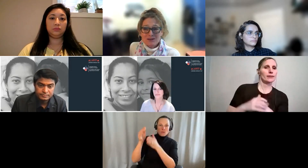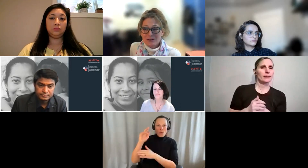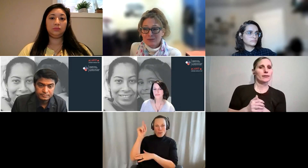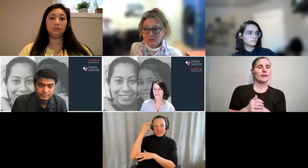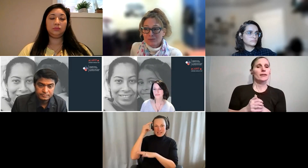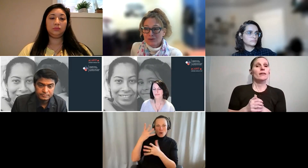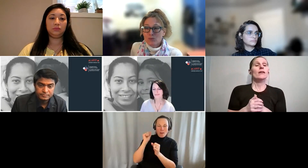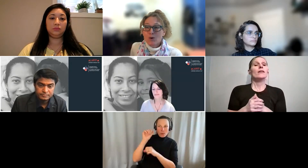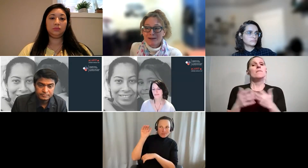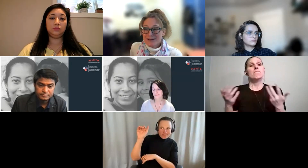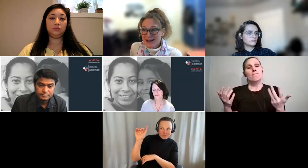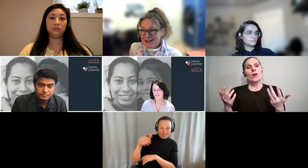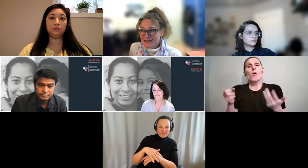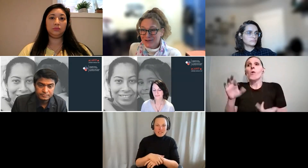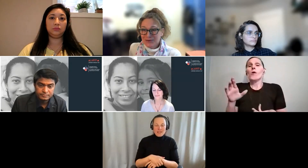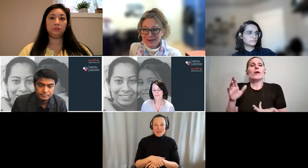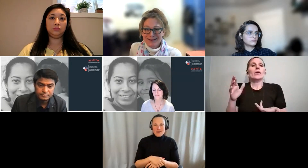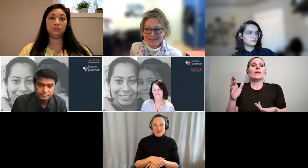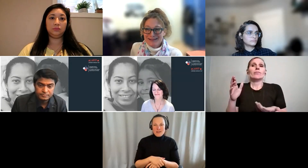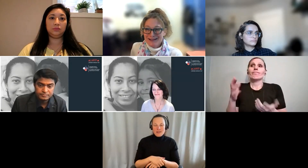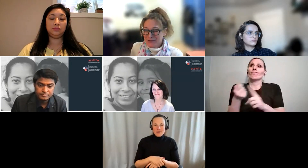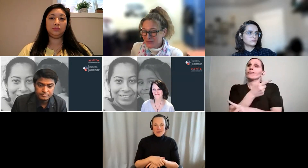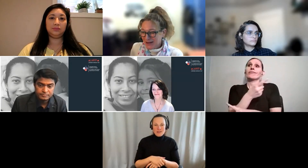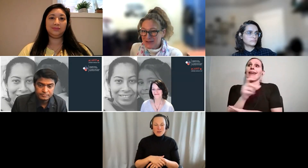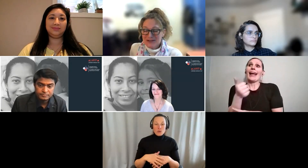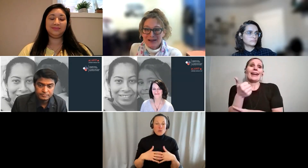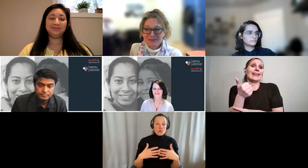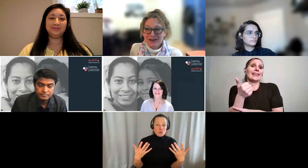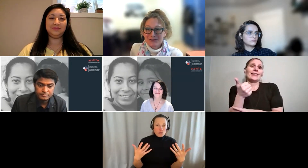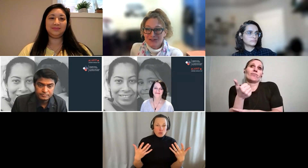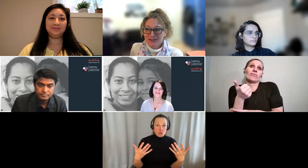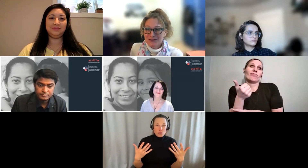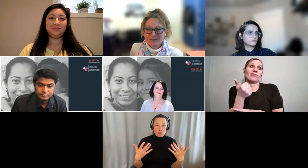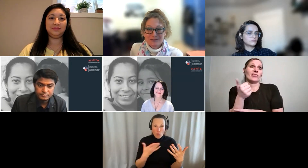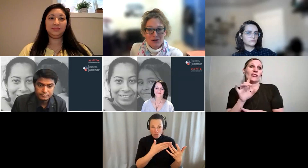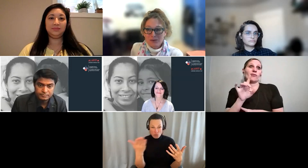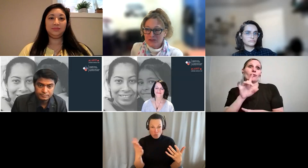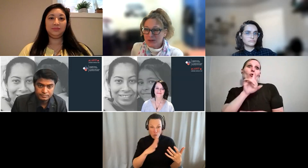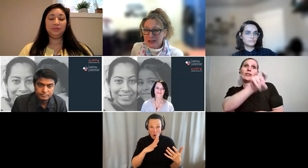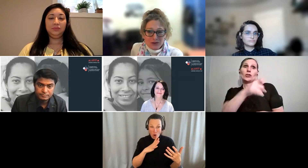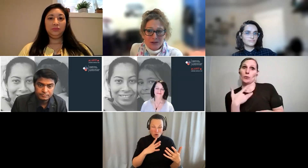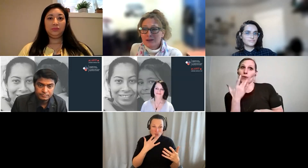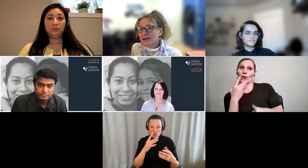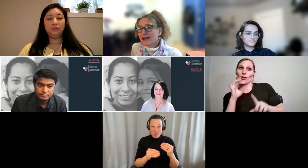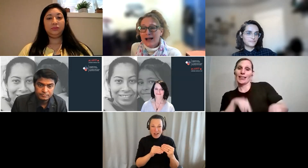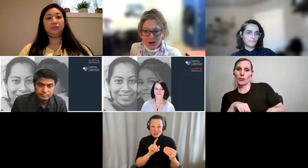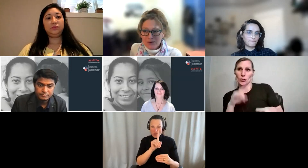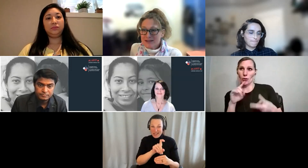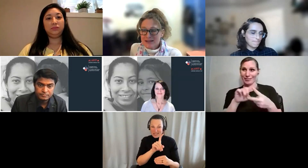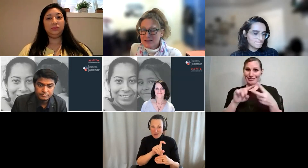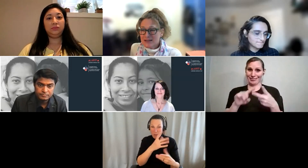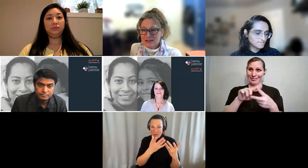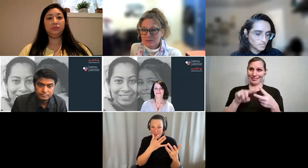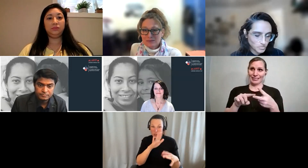Ou est-ce qu'on a besoin de parler ou questionner? Ou est-ce qu'il y avait une question que tu veux qu'on demande? Donc, on a du temps maintenant de faire le tour. Donc,